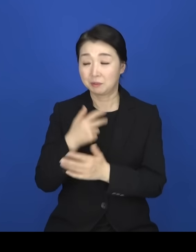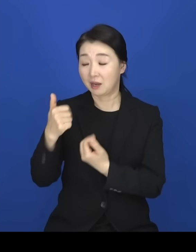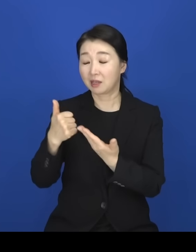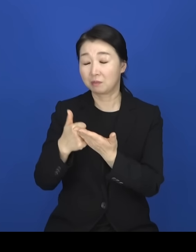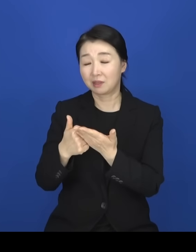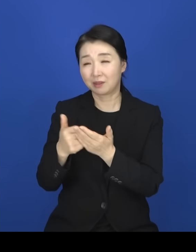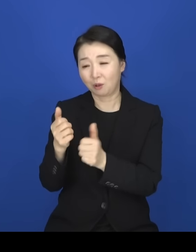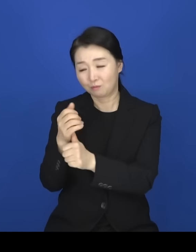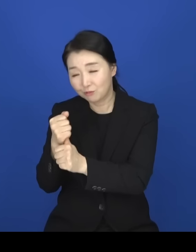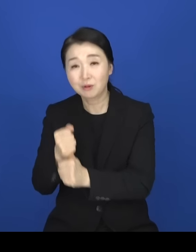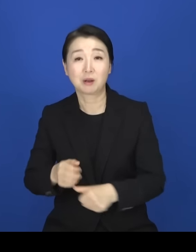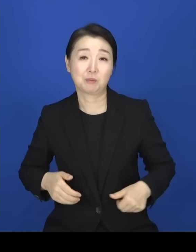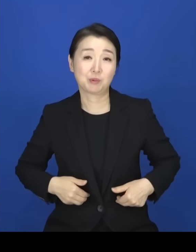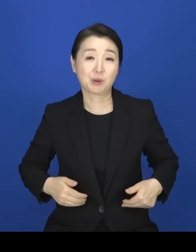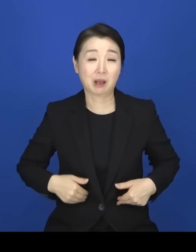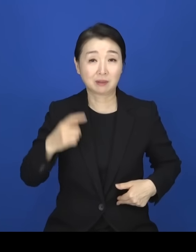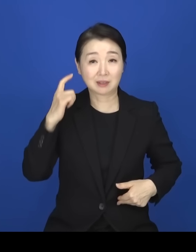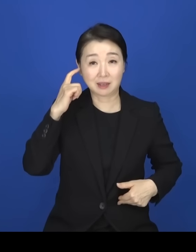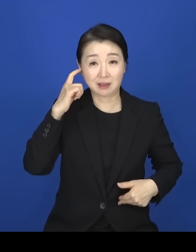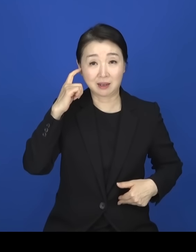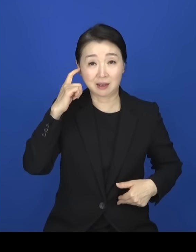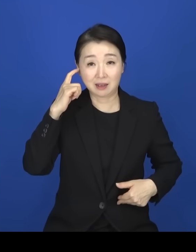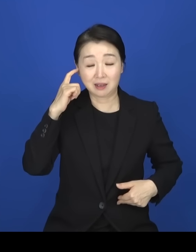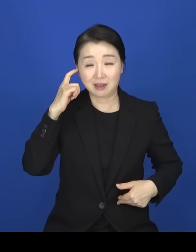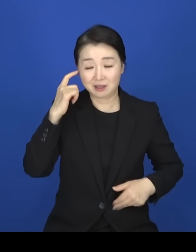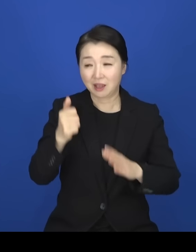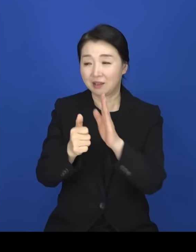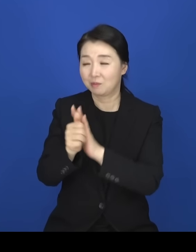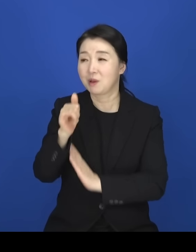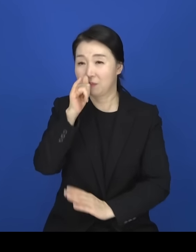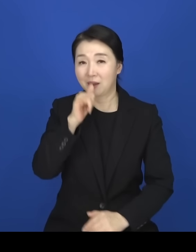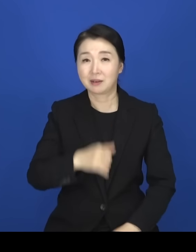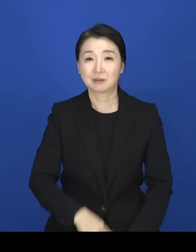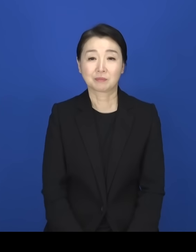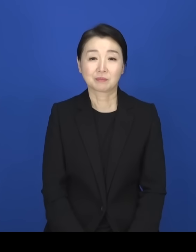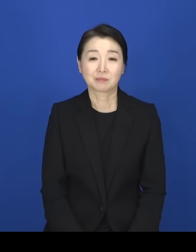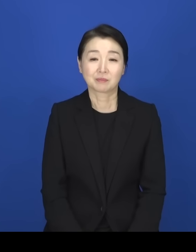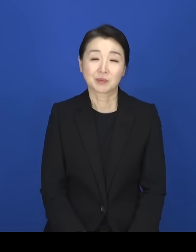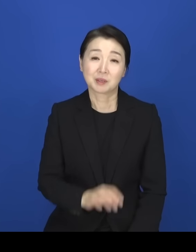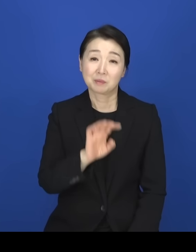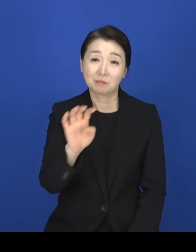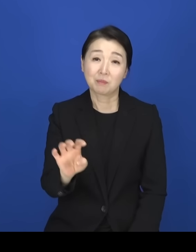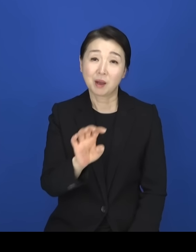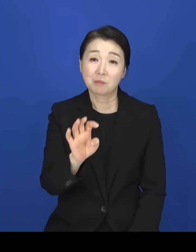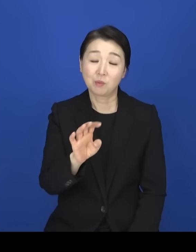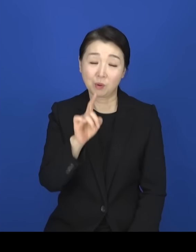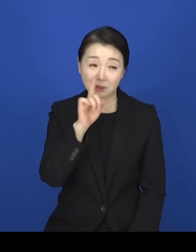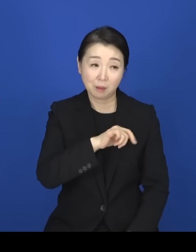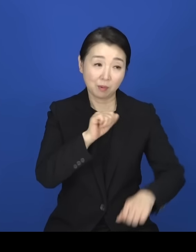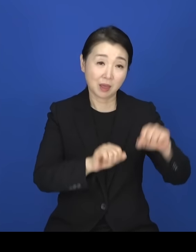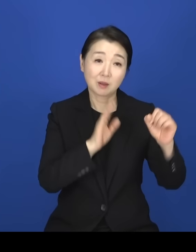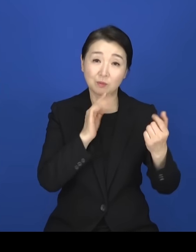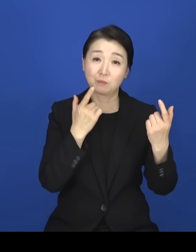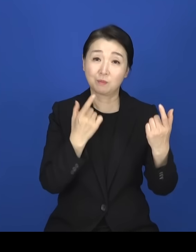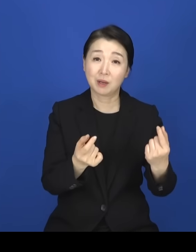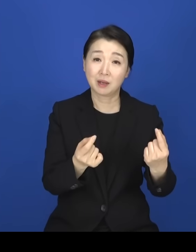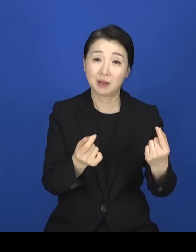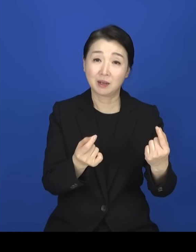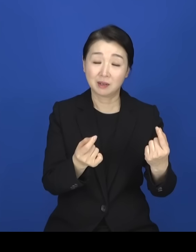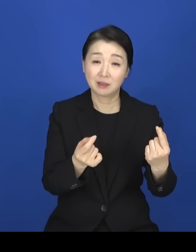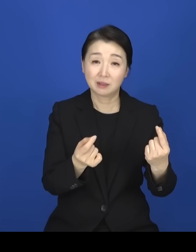더 붙들려 있어야 되는구나. 이 희망이 있는 거예요. 계속. 똑같이 반복되게 제가 나쁜 행동을 하더라도